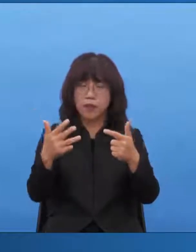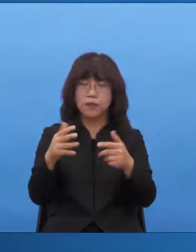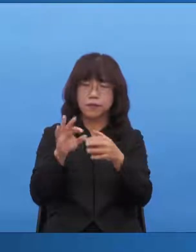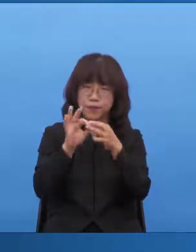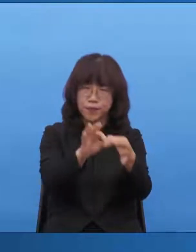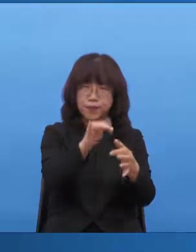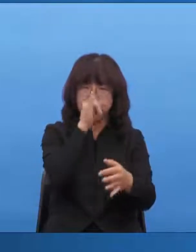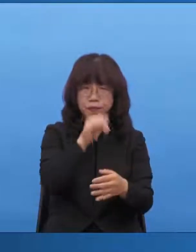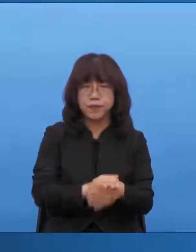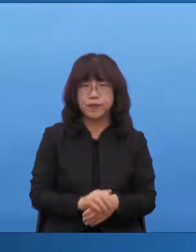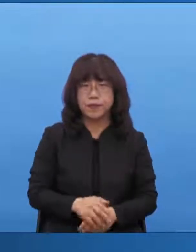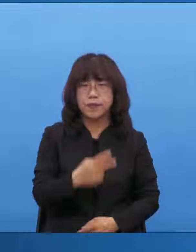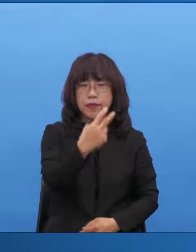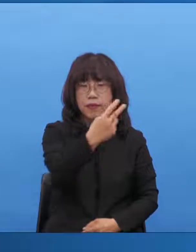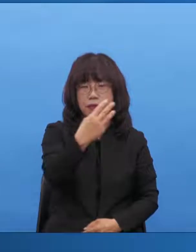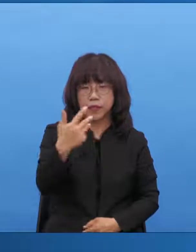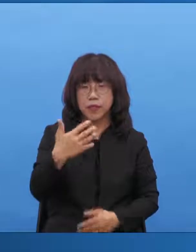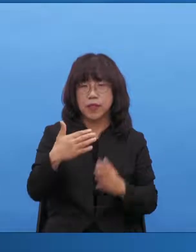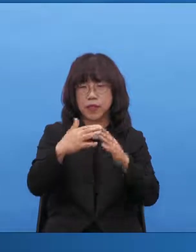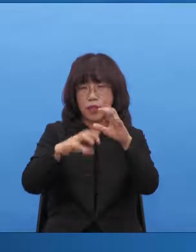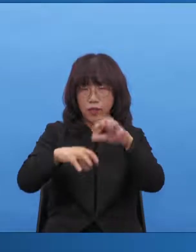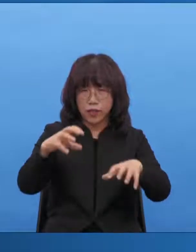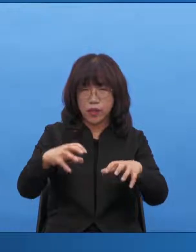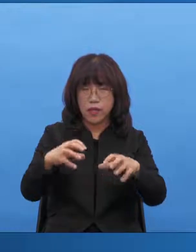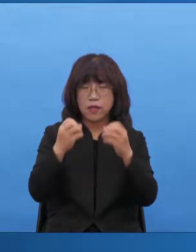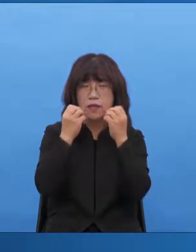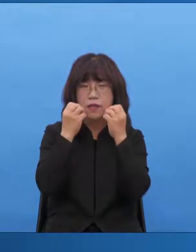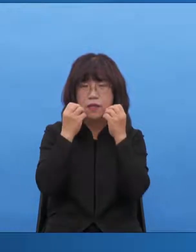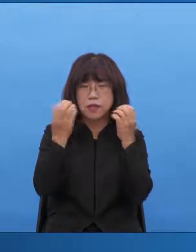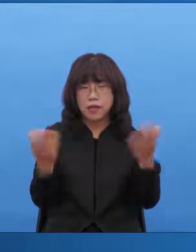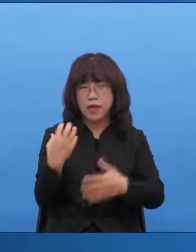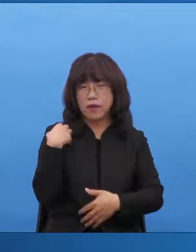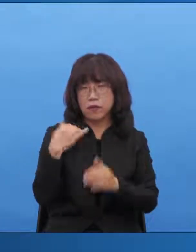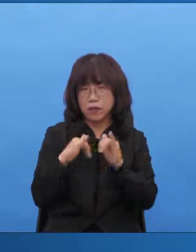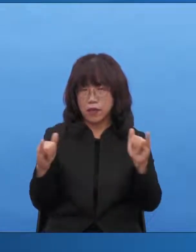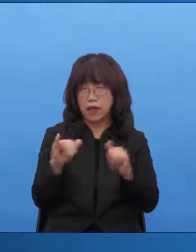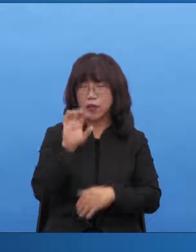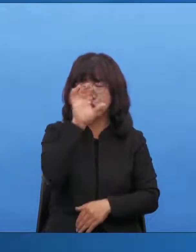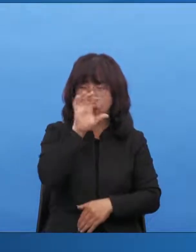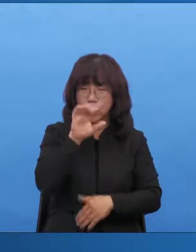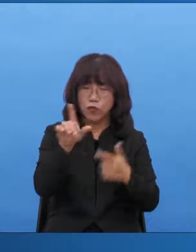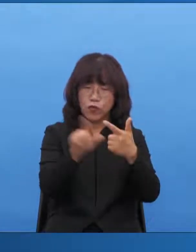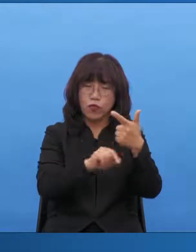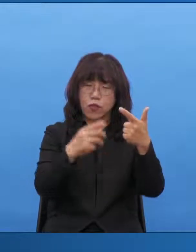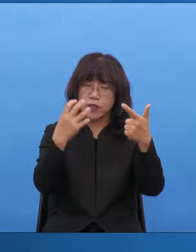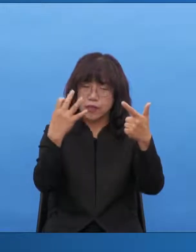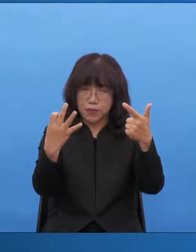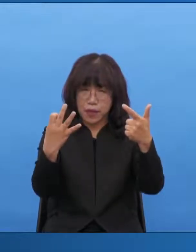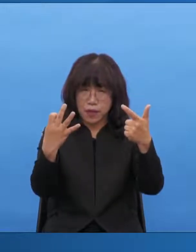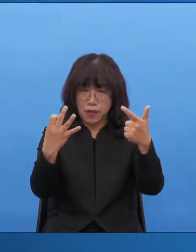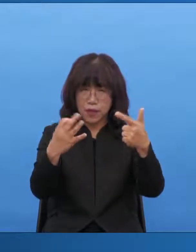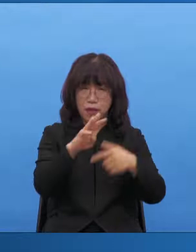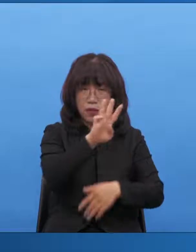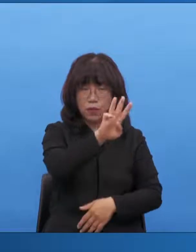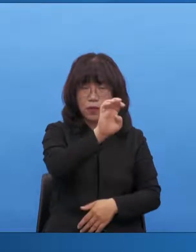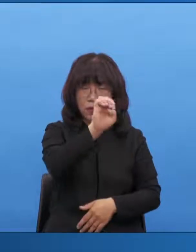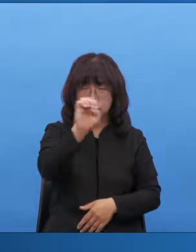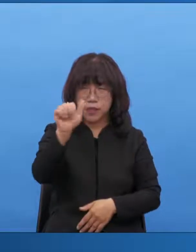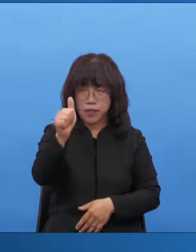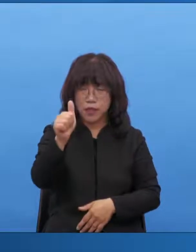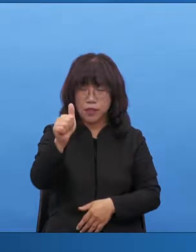237 새가족 현장 사역자 훈련이 오는 6월 14일 열립니다. 현재 wea.kr에서 등록받고 있습니다.